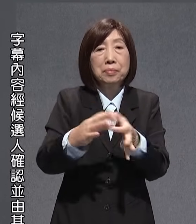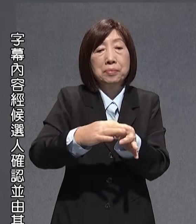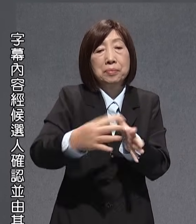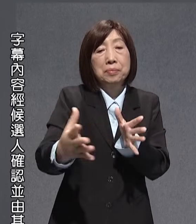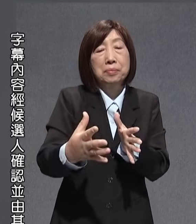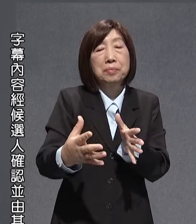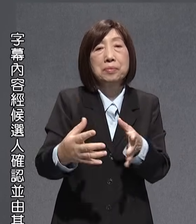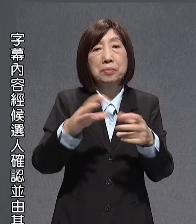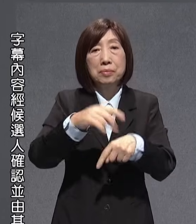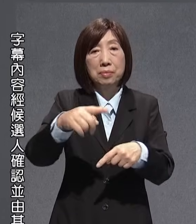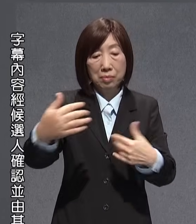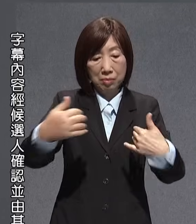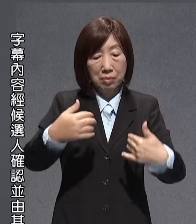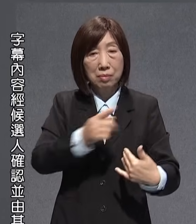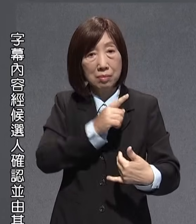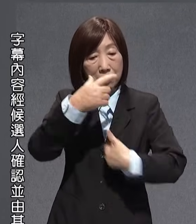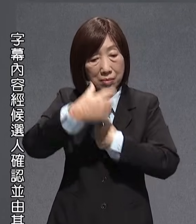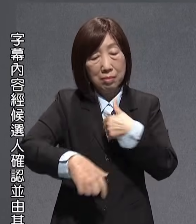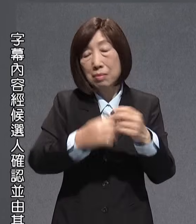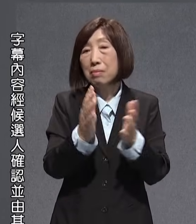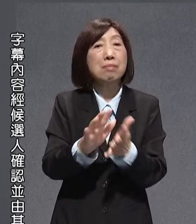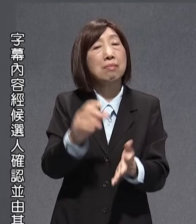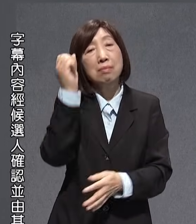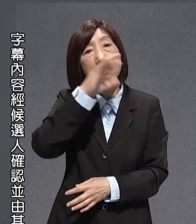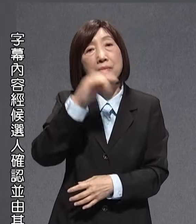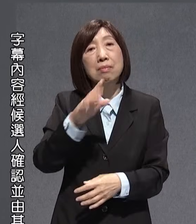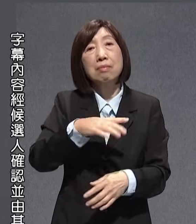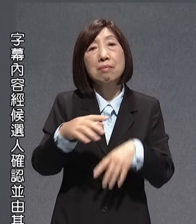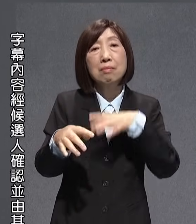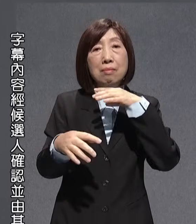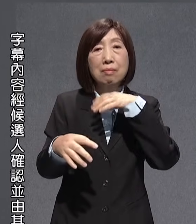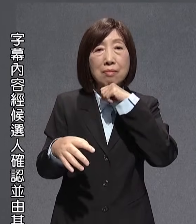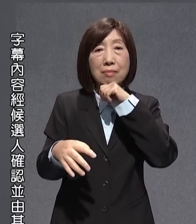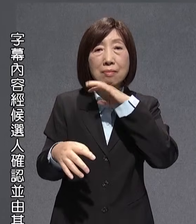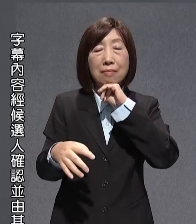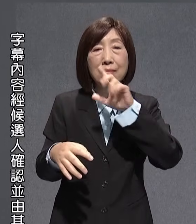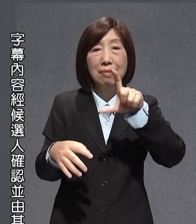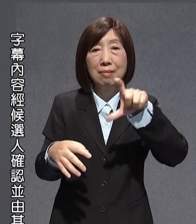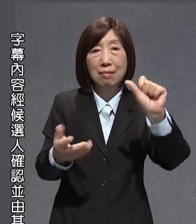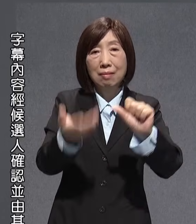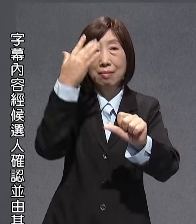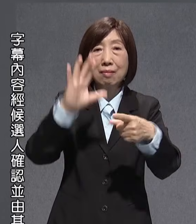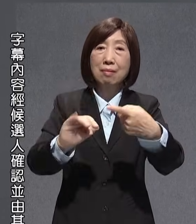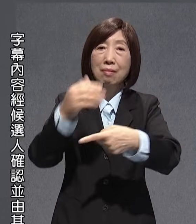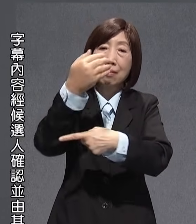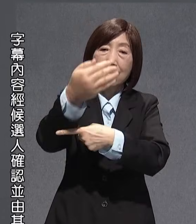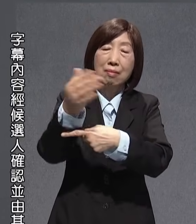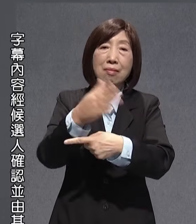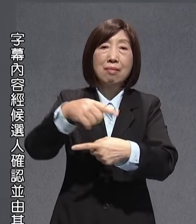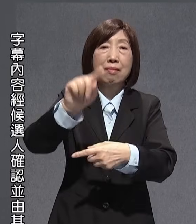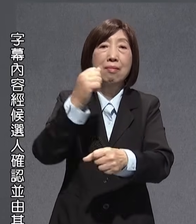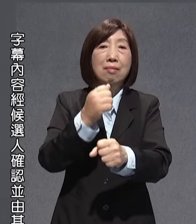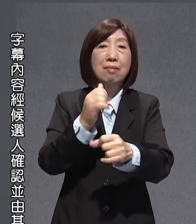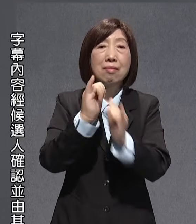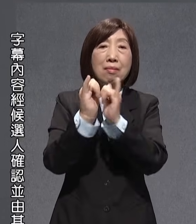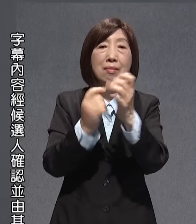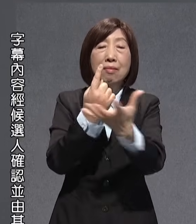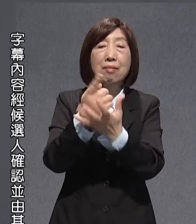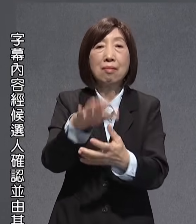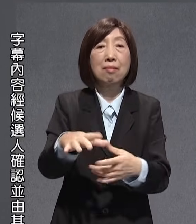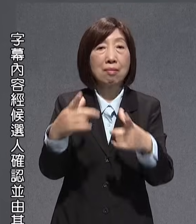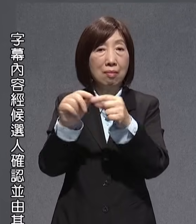是很好。台湾65岁以上人口的劳动参与率只有 9%， 日本有